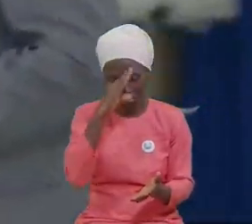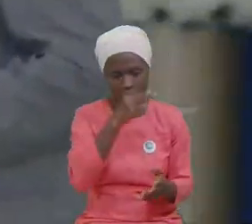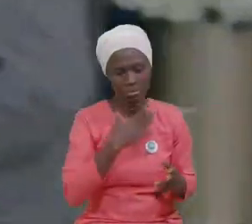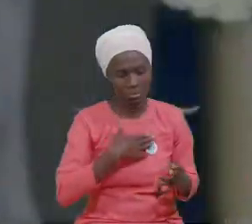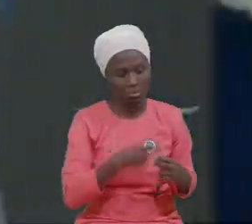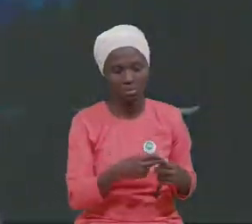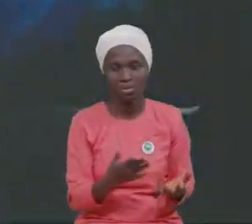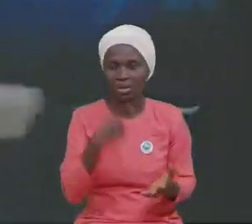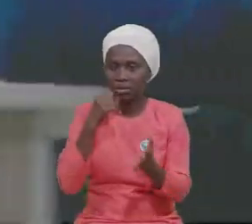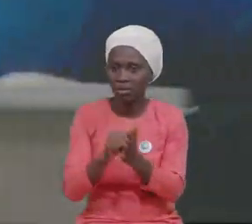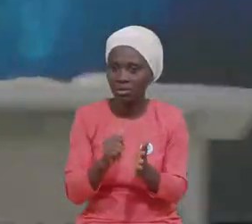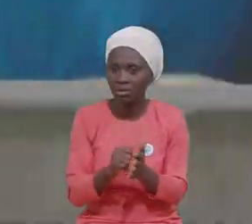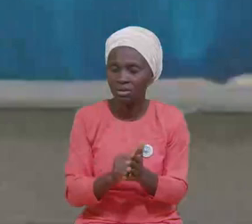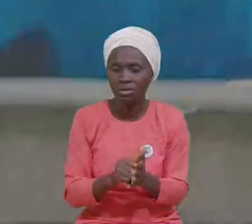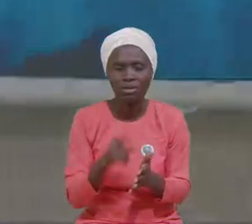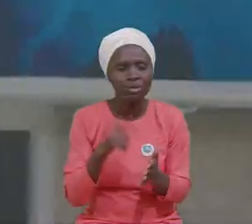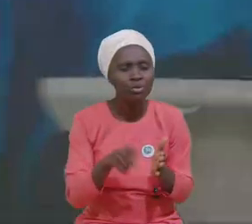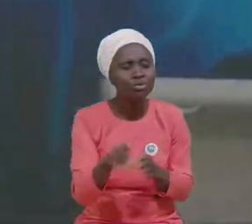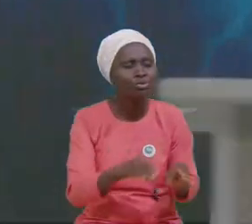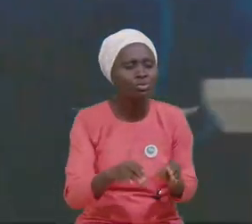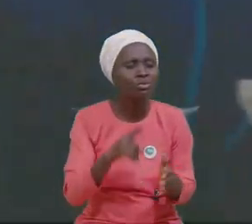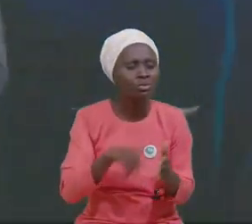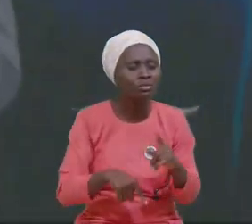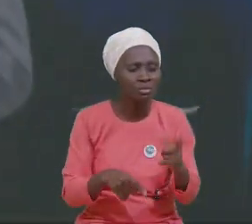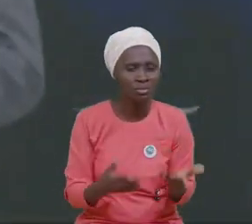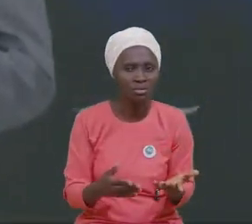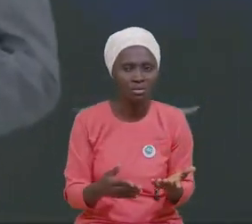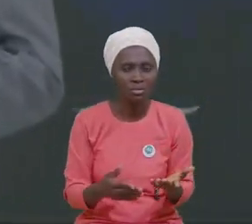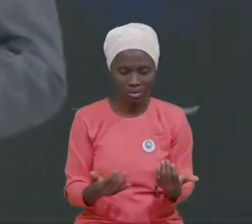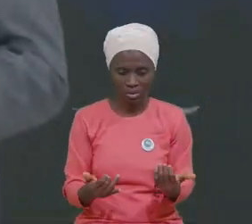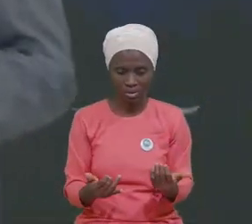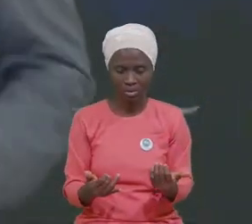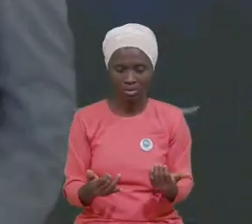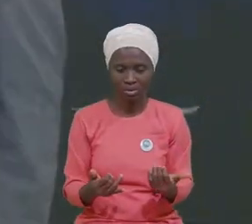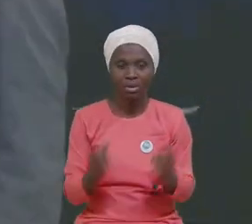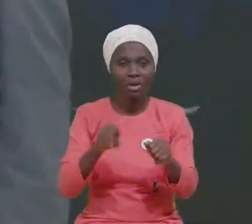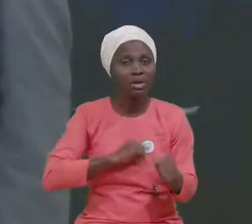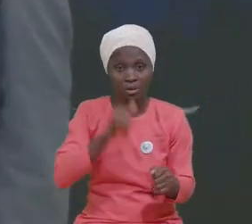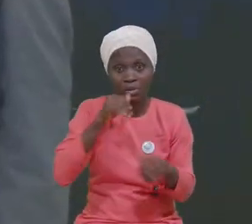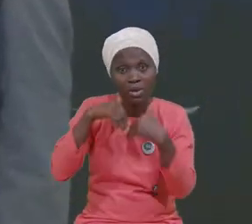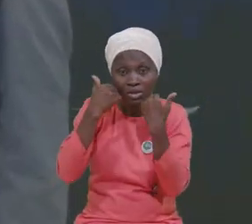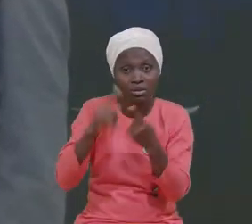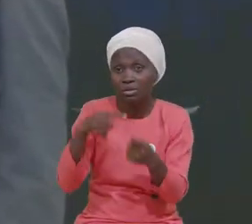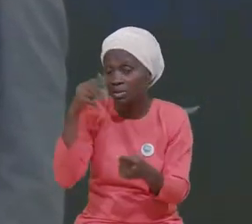mon nom. Il dit, qu'est-ce que tu fais? Est-ce qu'il doit avoir honte de lui dire,